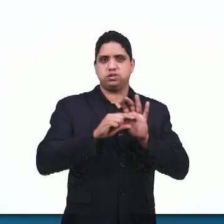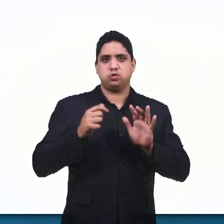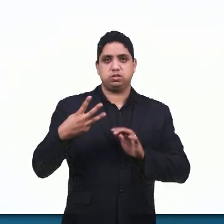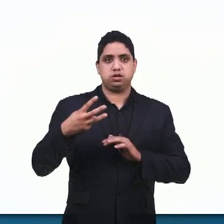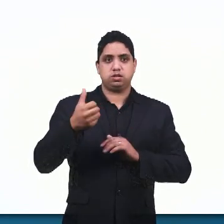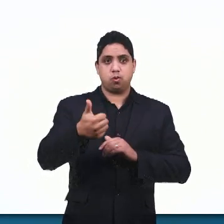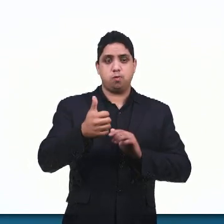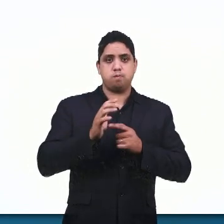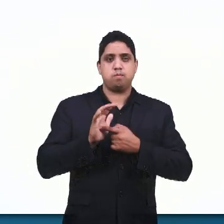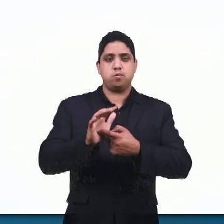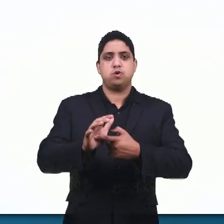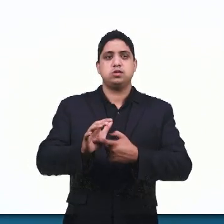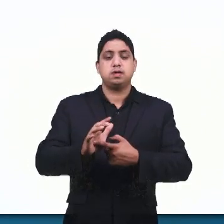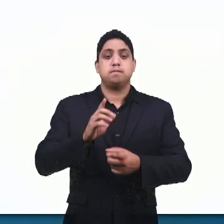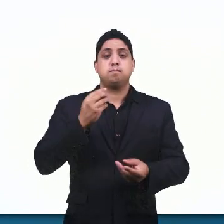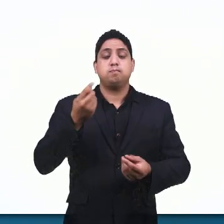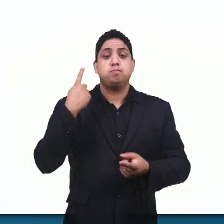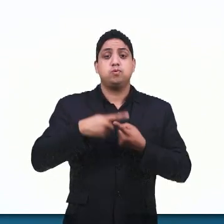11, 31,